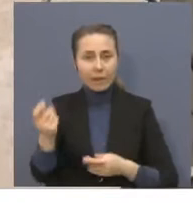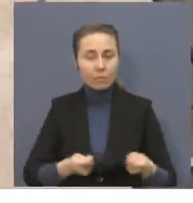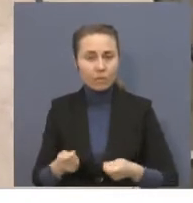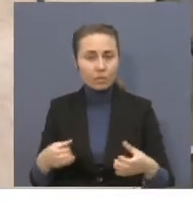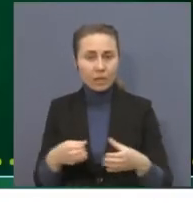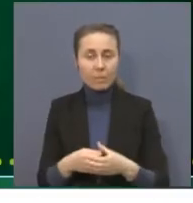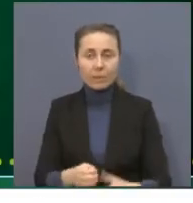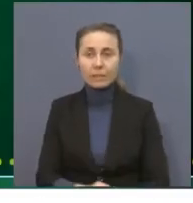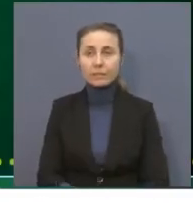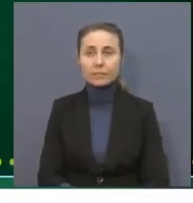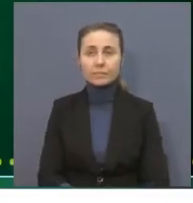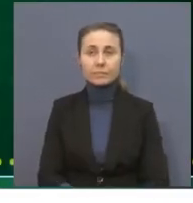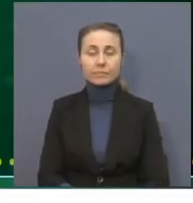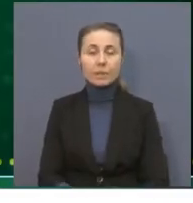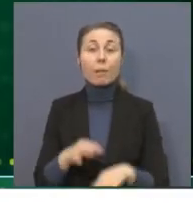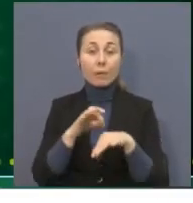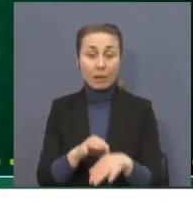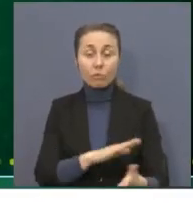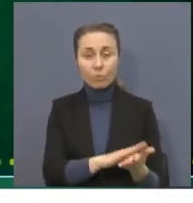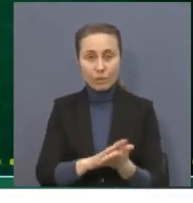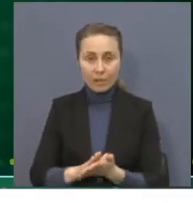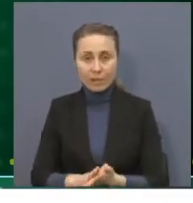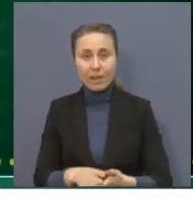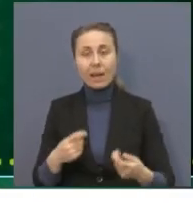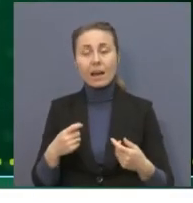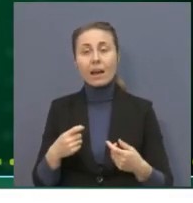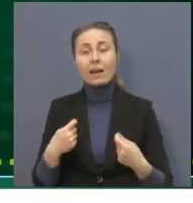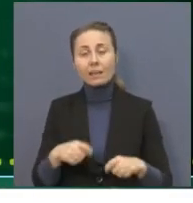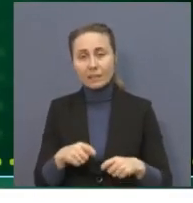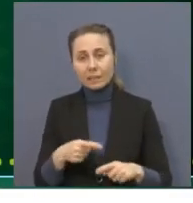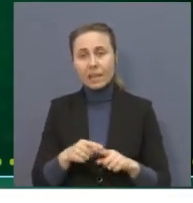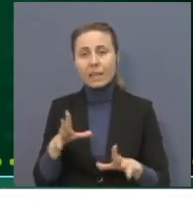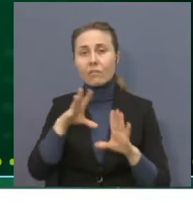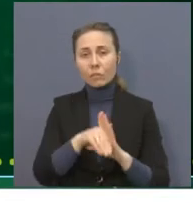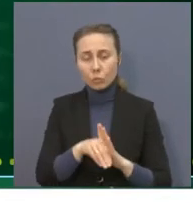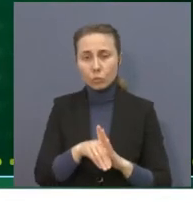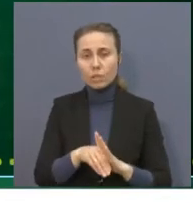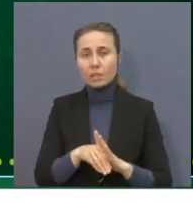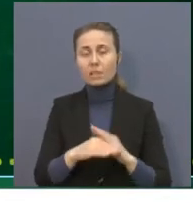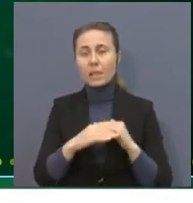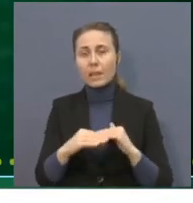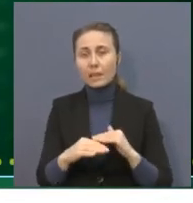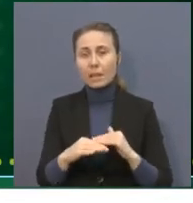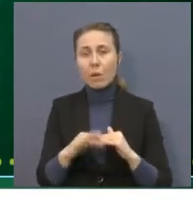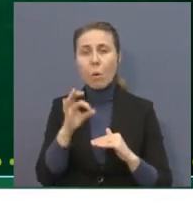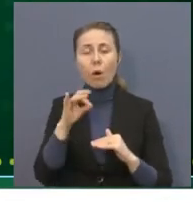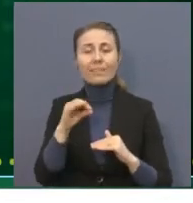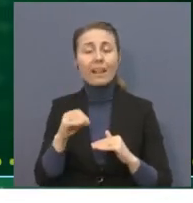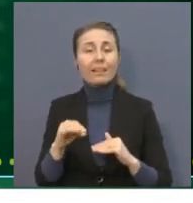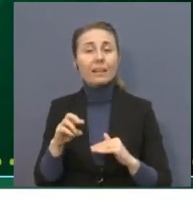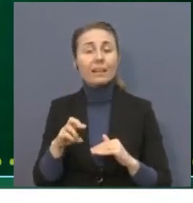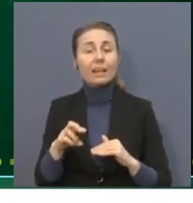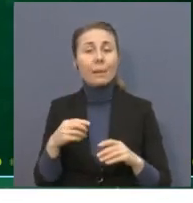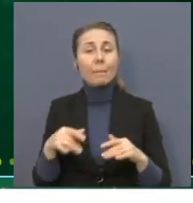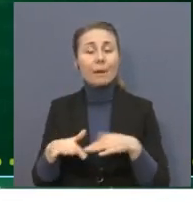управляющих компаний. Проводим обработку на рынке. Это внутренняя территория, это принадлежит Адалы Базар. По